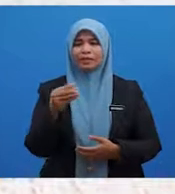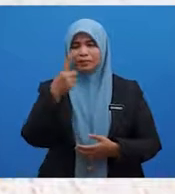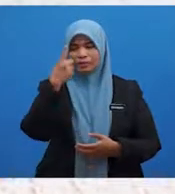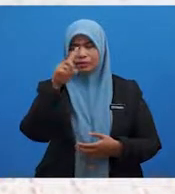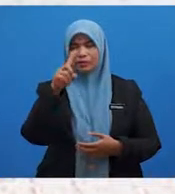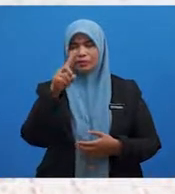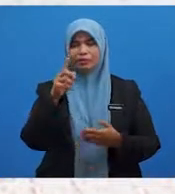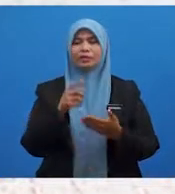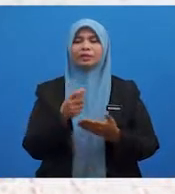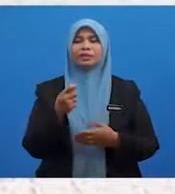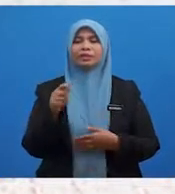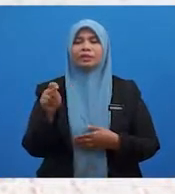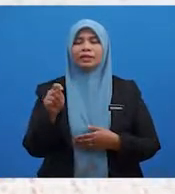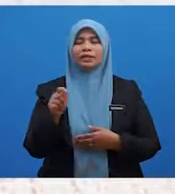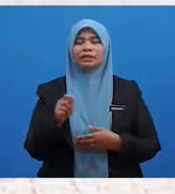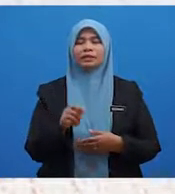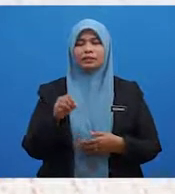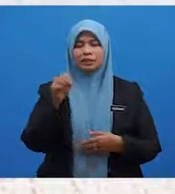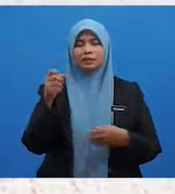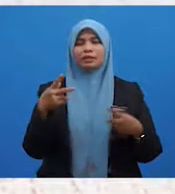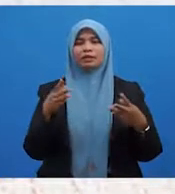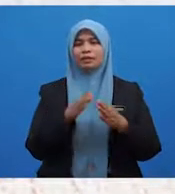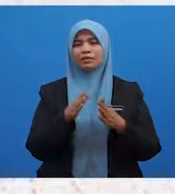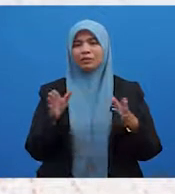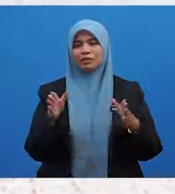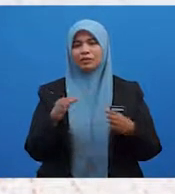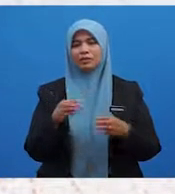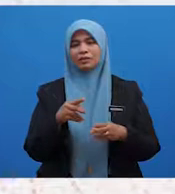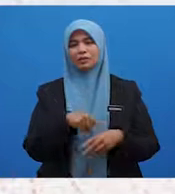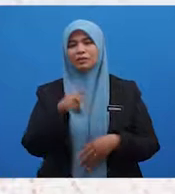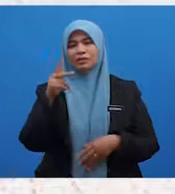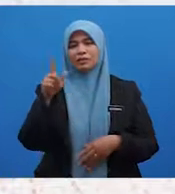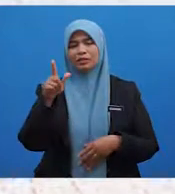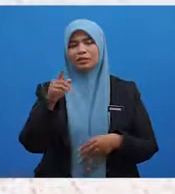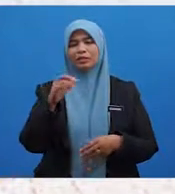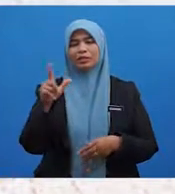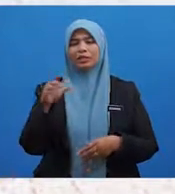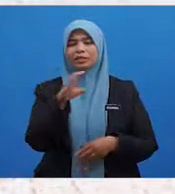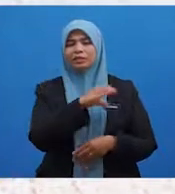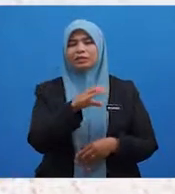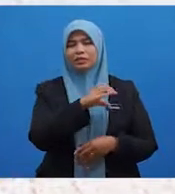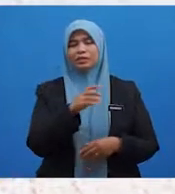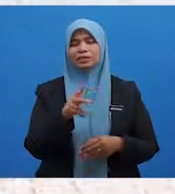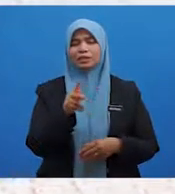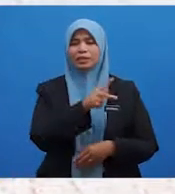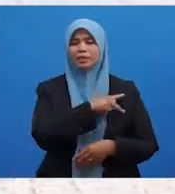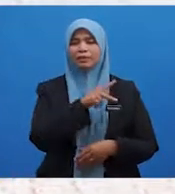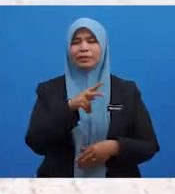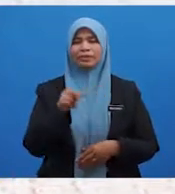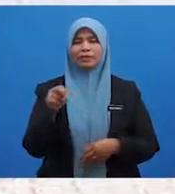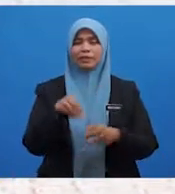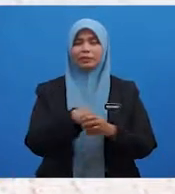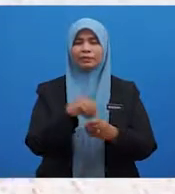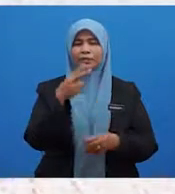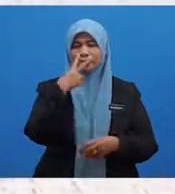untuk teks Saudaga Besar dari Kuala Lumpur pula, ciri kepemimpinan dapat